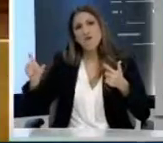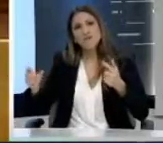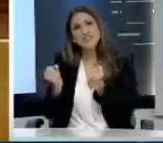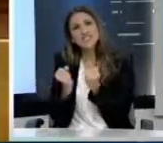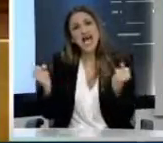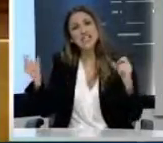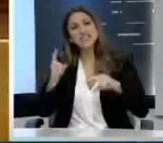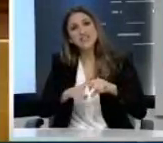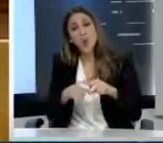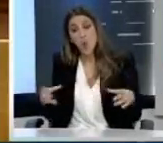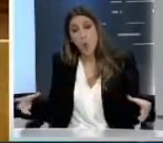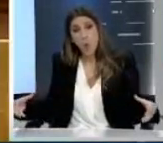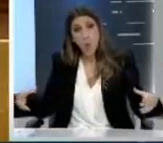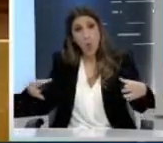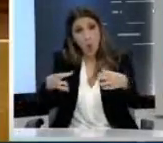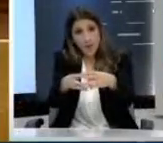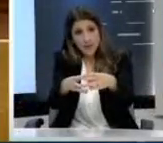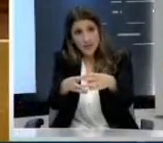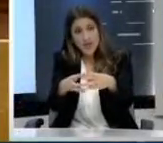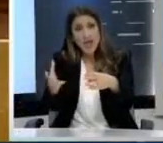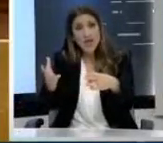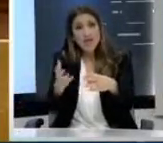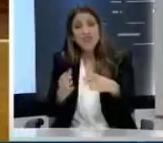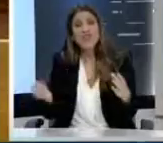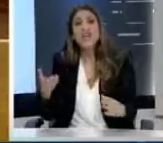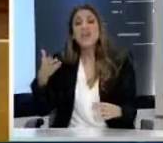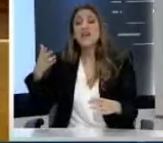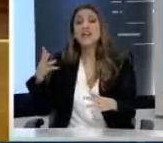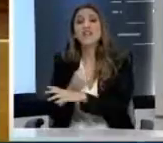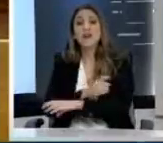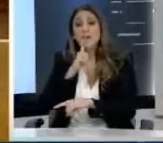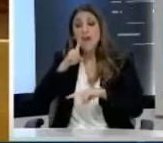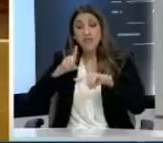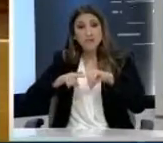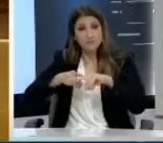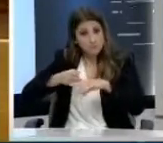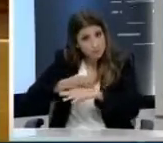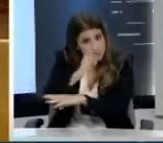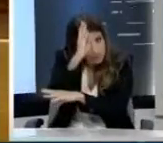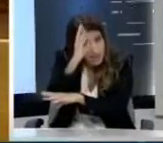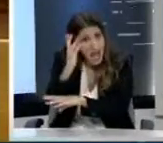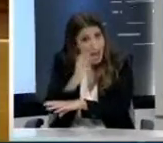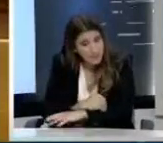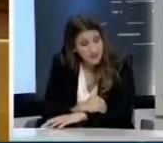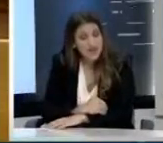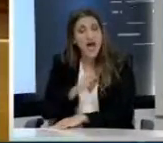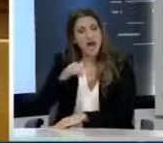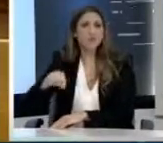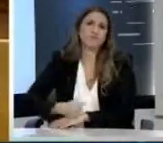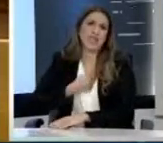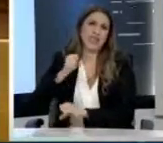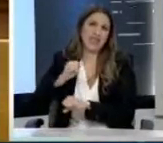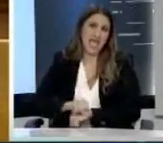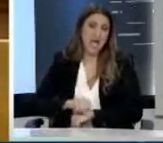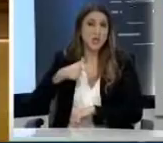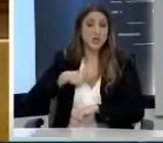ΑΝΕΛ όλοι μαζί δεν είχαμε βγάλει τη χώρα από το μνημόνιο. Αλλά τη βγάλαμε τη χώρα από το μνημόνιο και σε μας είναι να